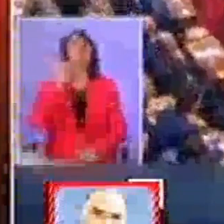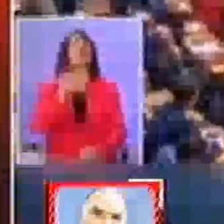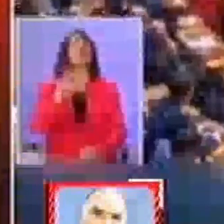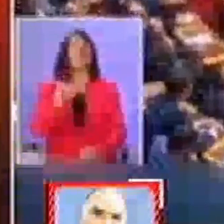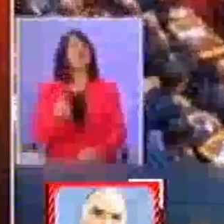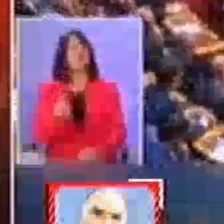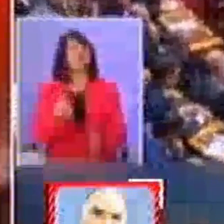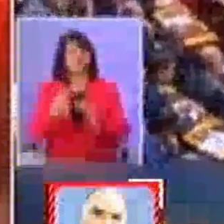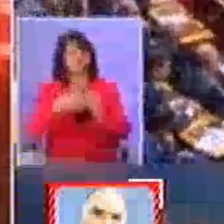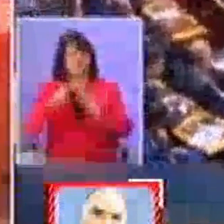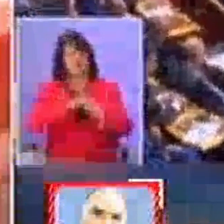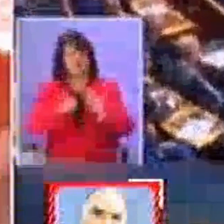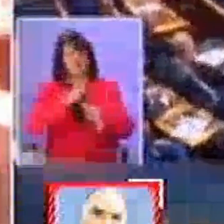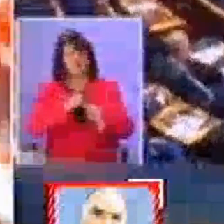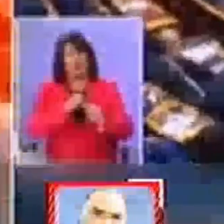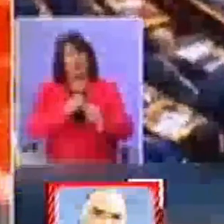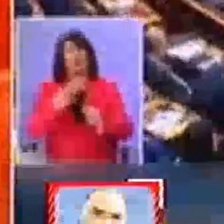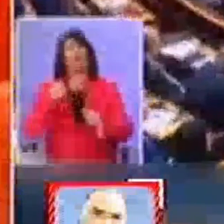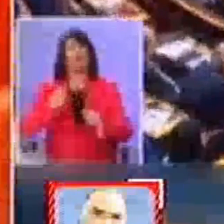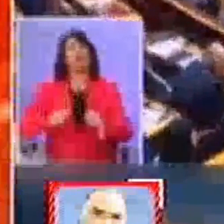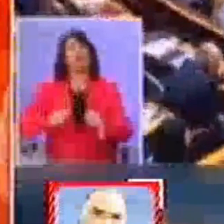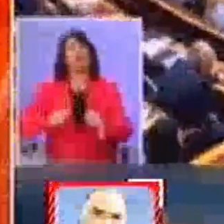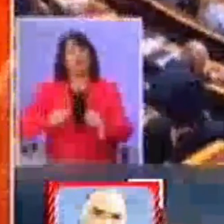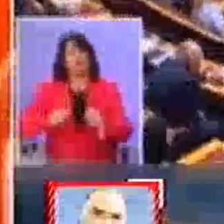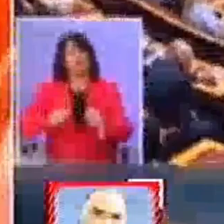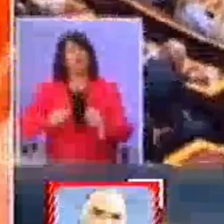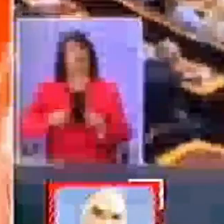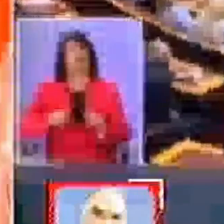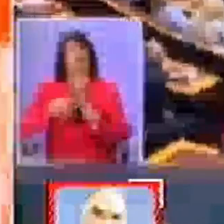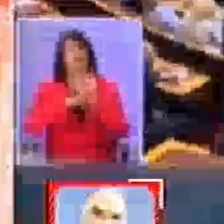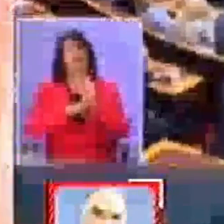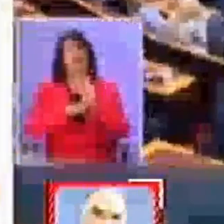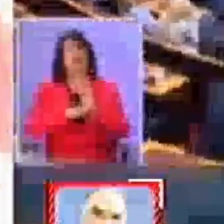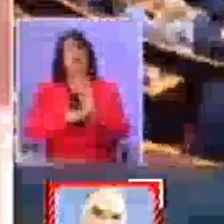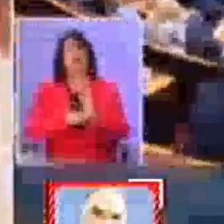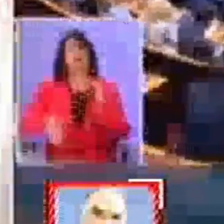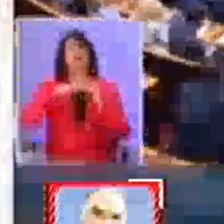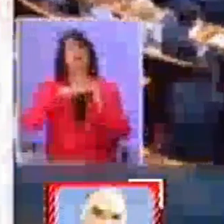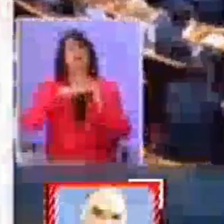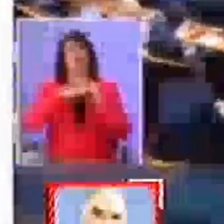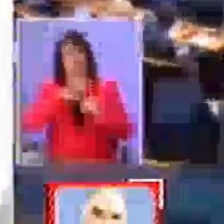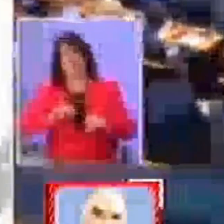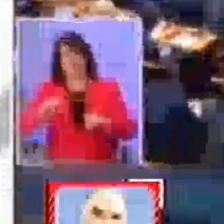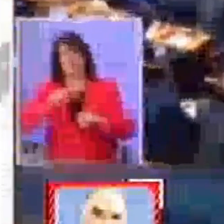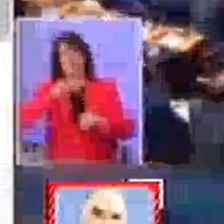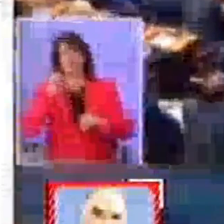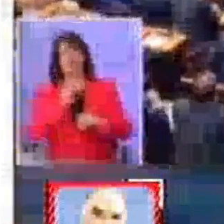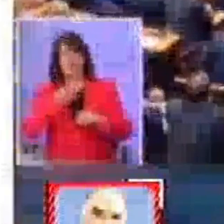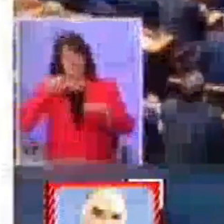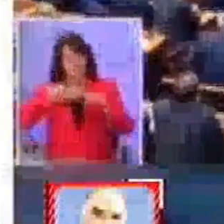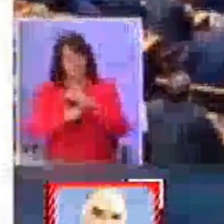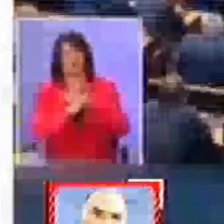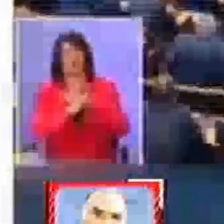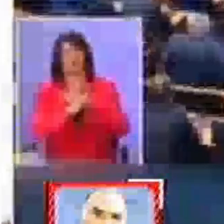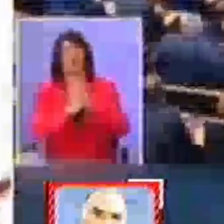από λίγο να λέει ότι πάω στο ΠΑΣΟΚ ή πάω στο ΣΥΡΙΖΑ, όπως είπε μια κυρία, ή όπου πάω